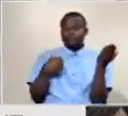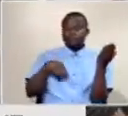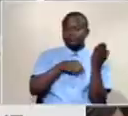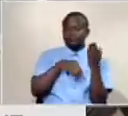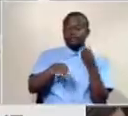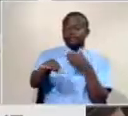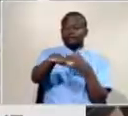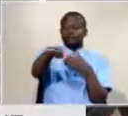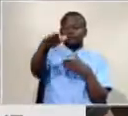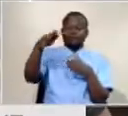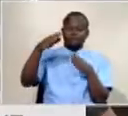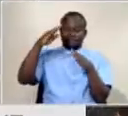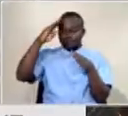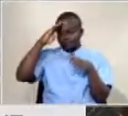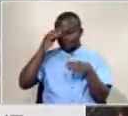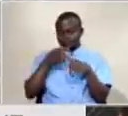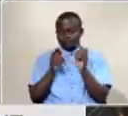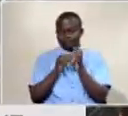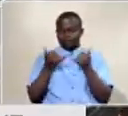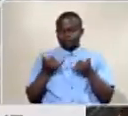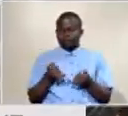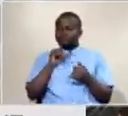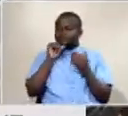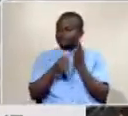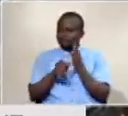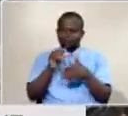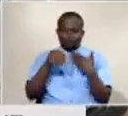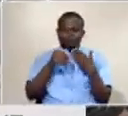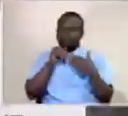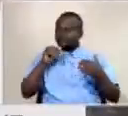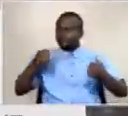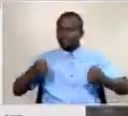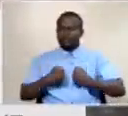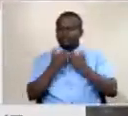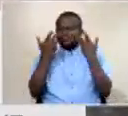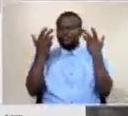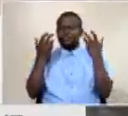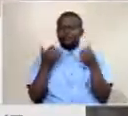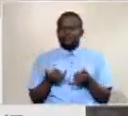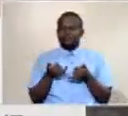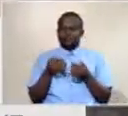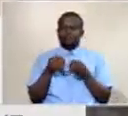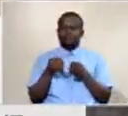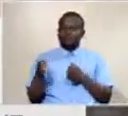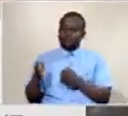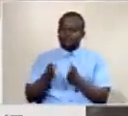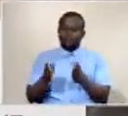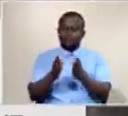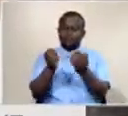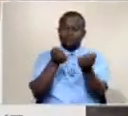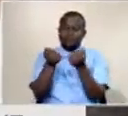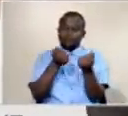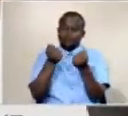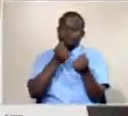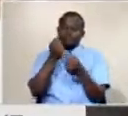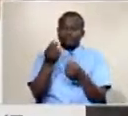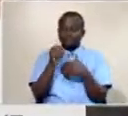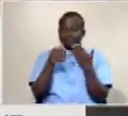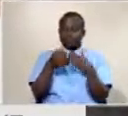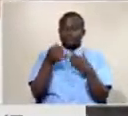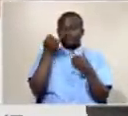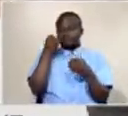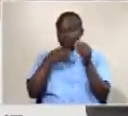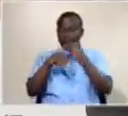imbere ya polisi hano. Ako munsi umuntu agenda nta kibazo nta ngaruka ahura nayo. Ubu ni imodoka rwose ziragenda, nari ntuza n'amafaranga